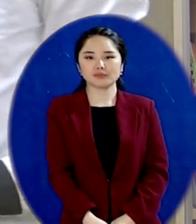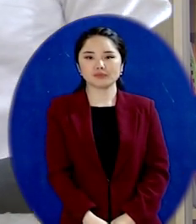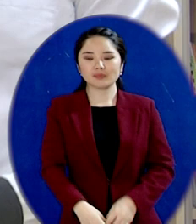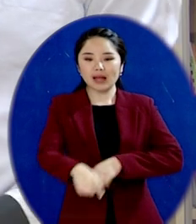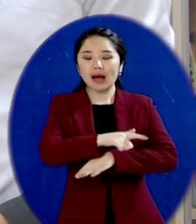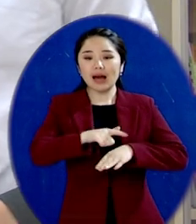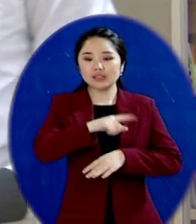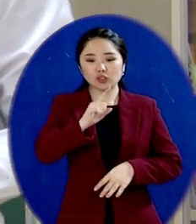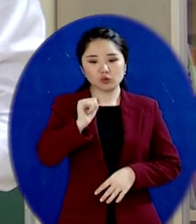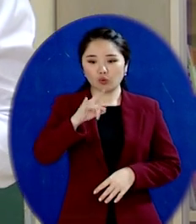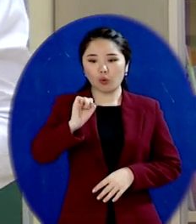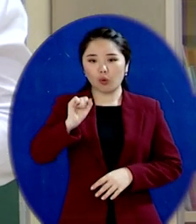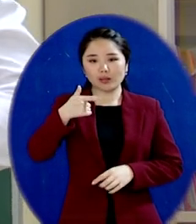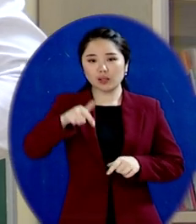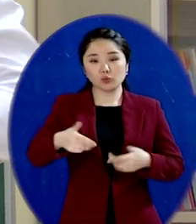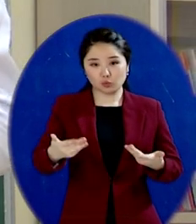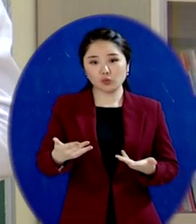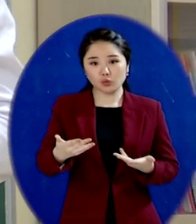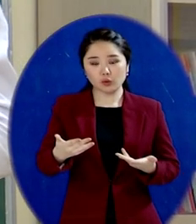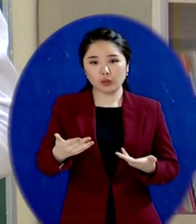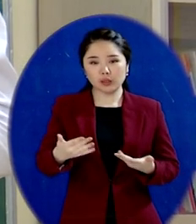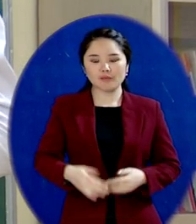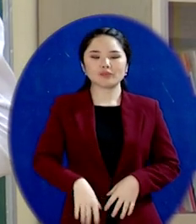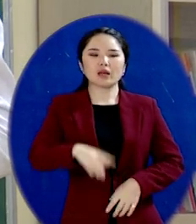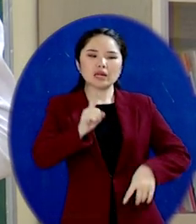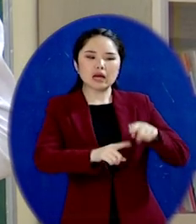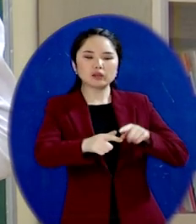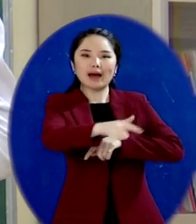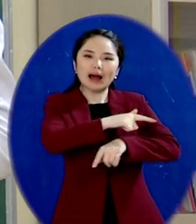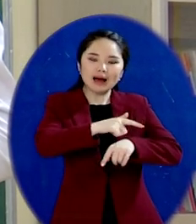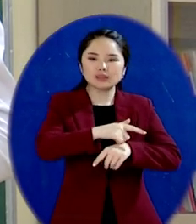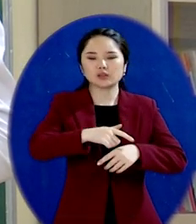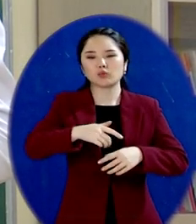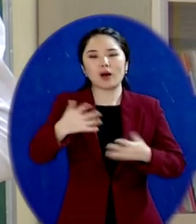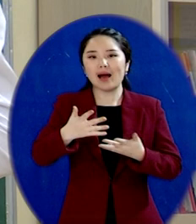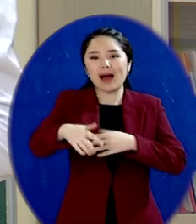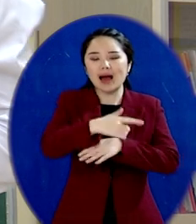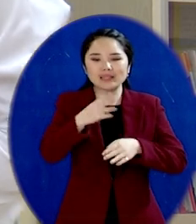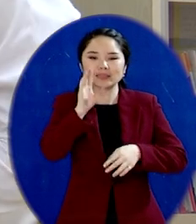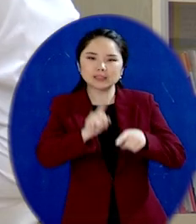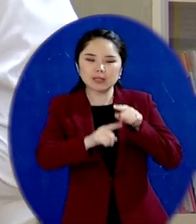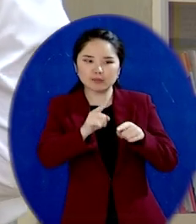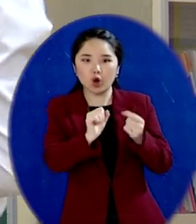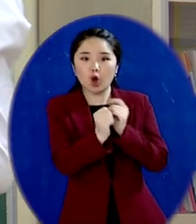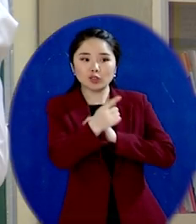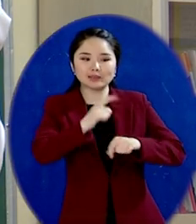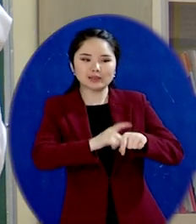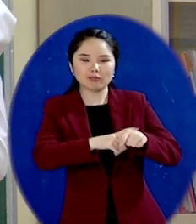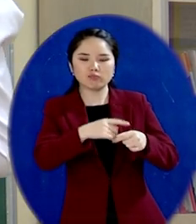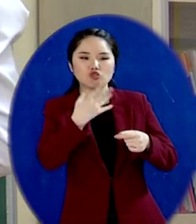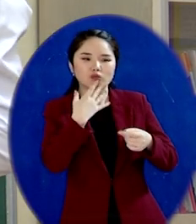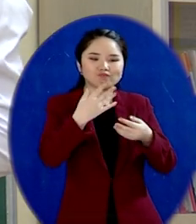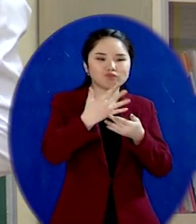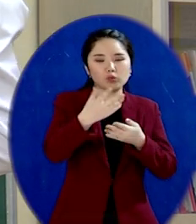Газрын зураг гэдэг бол ямар нэгэн нутаг дэвсгэр объектыг тусгай тэмдэглэгээ ашиглаж дүрслэн